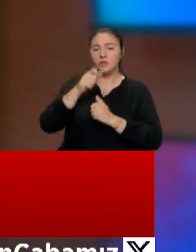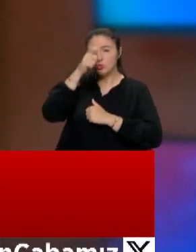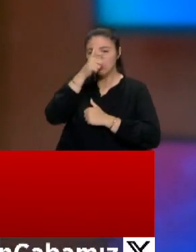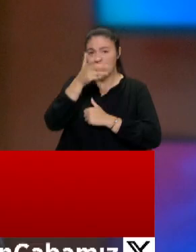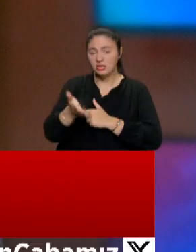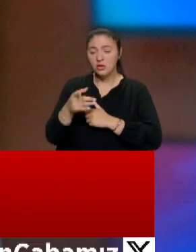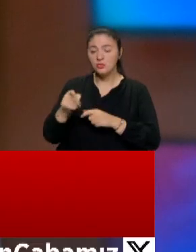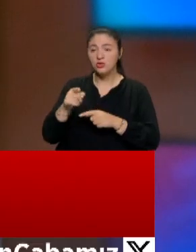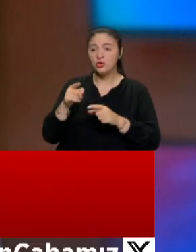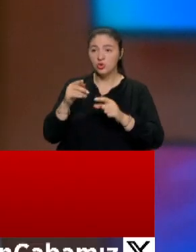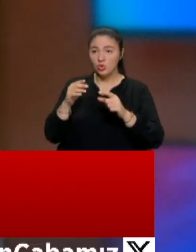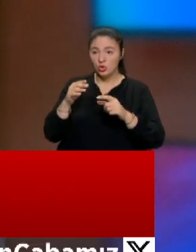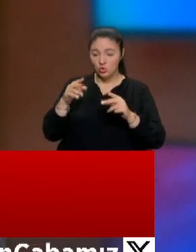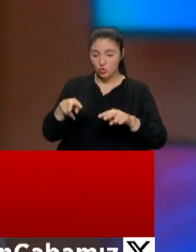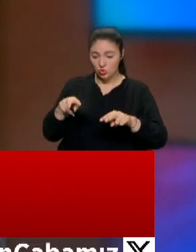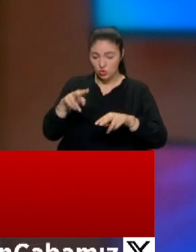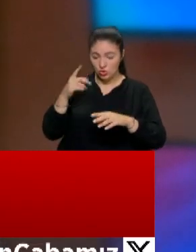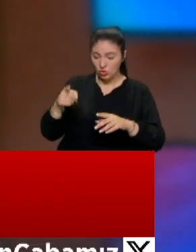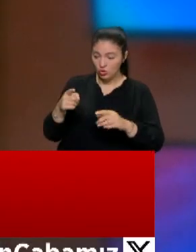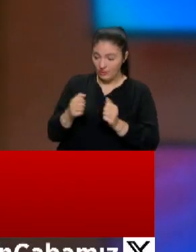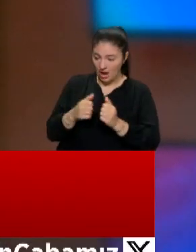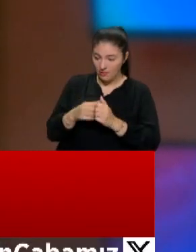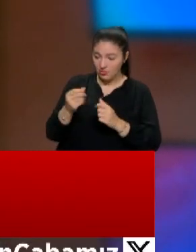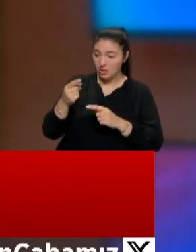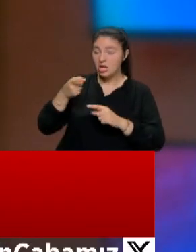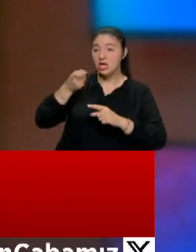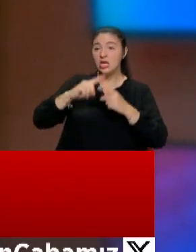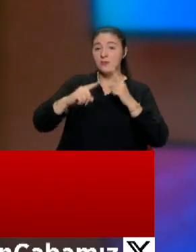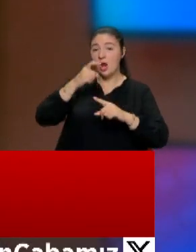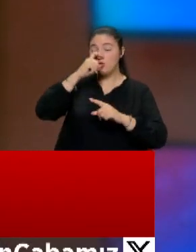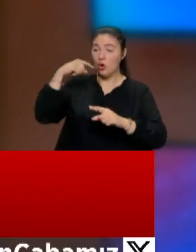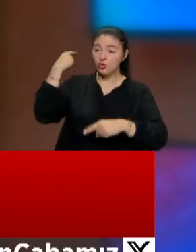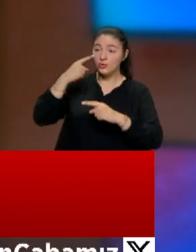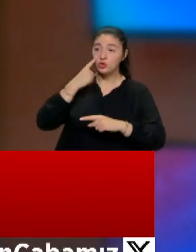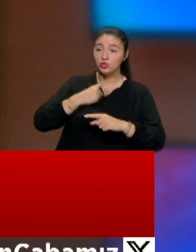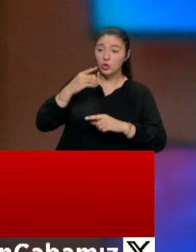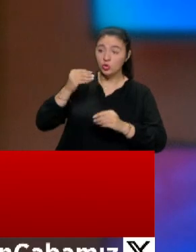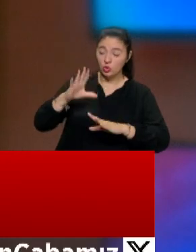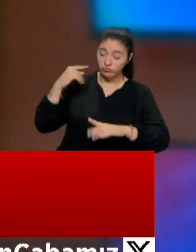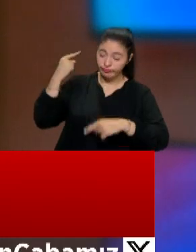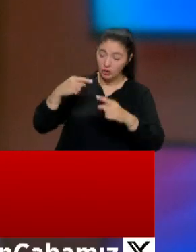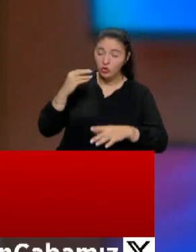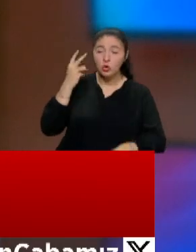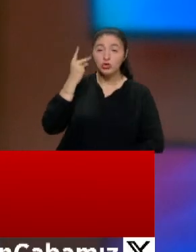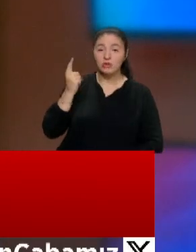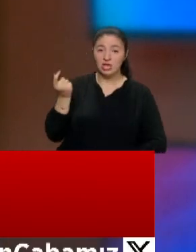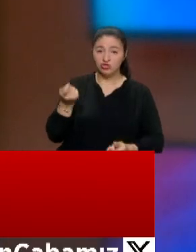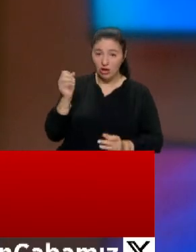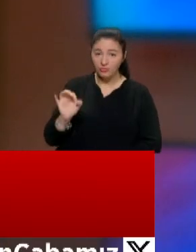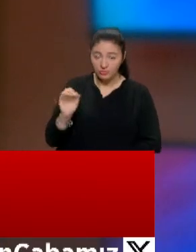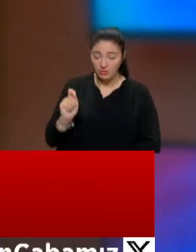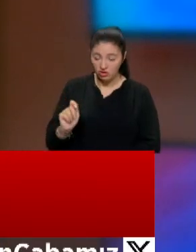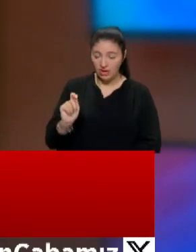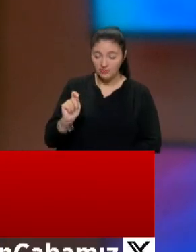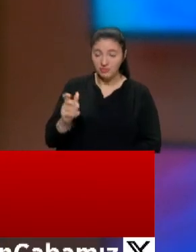bunun üzerinde oturduğumuzu Unutmadan bir imparatorluk coğrafyasının bir Cumhuriyet çocuğu olduğumuzu unutmadan davrandığımızda